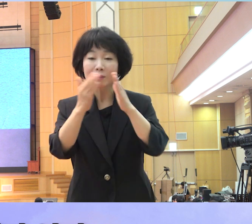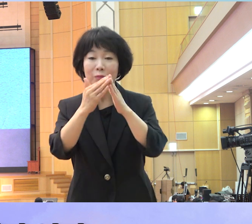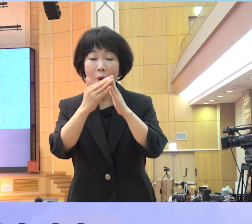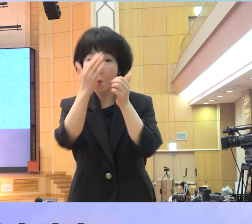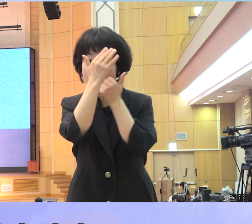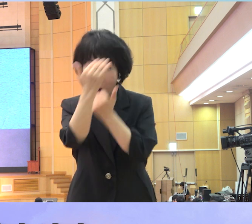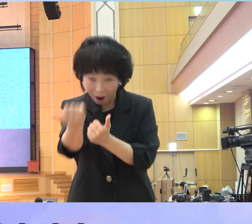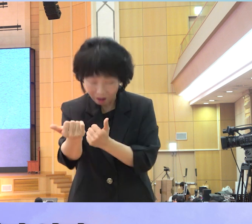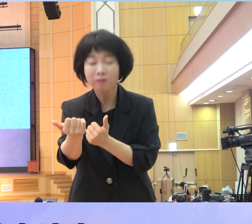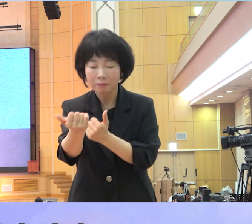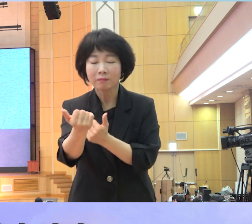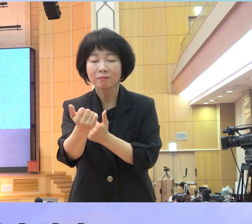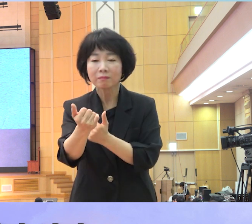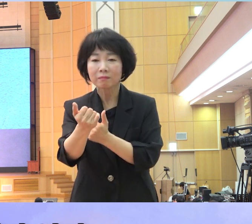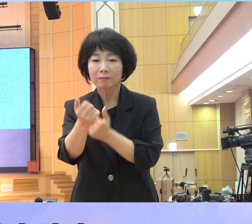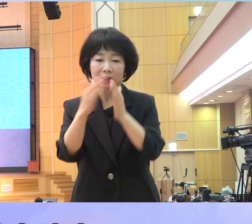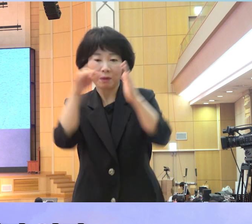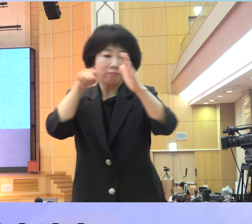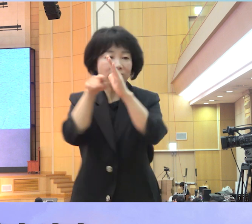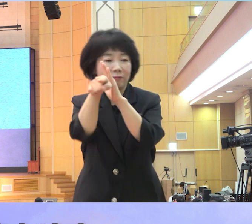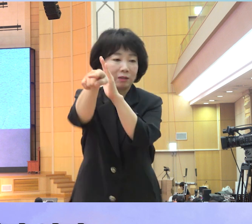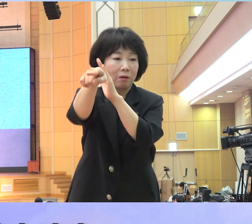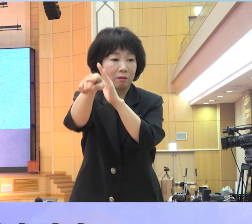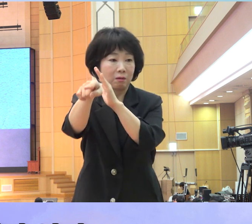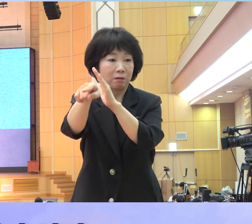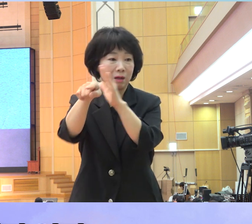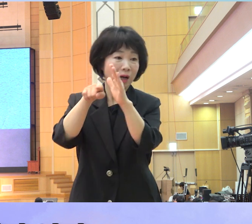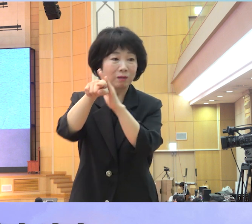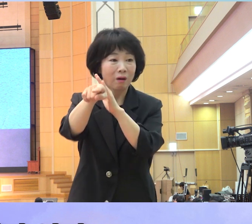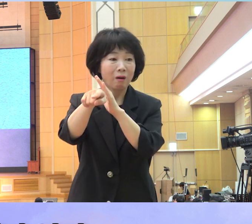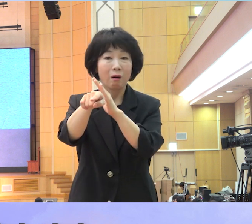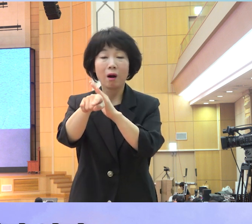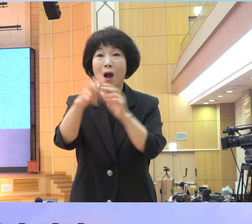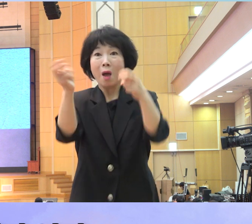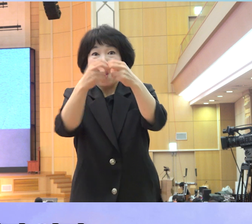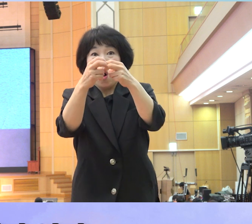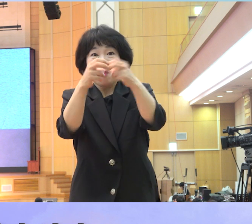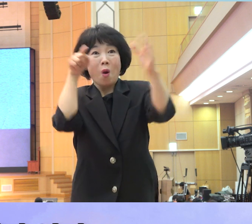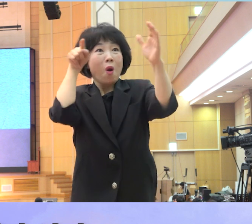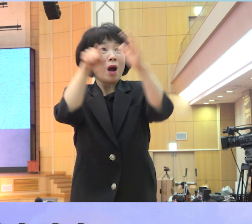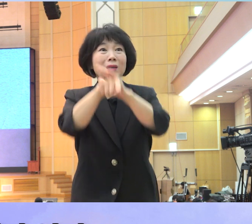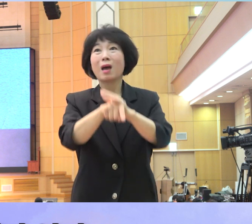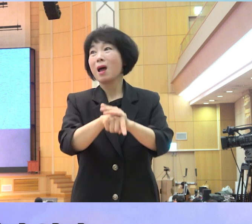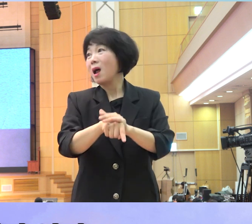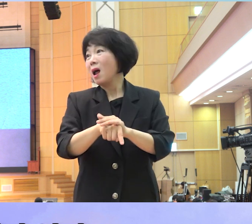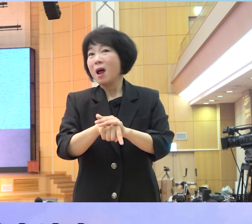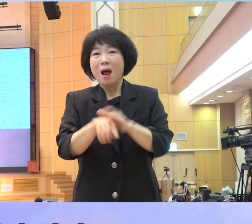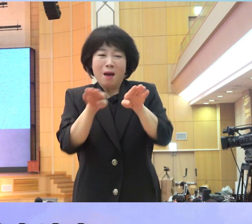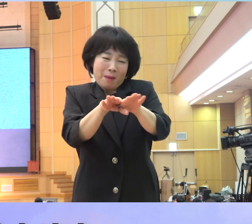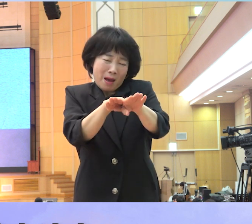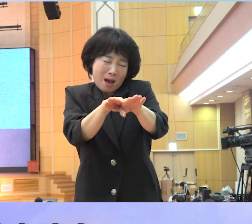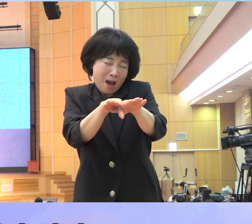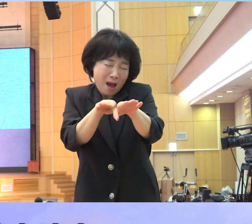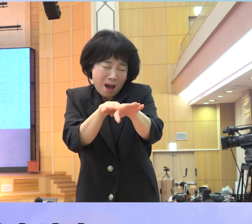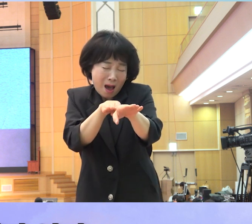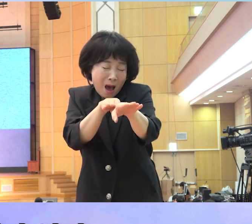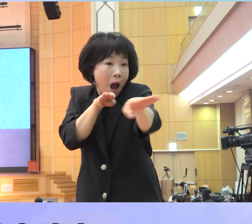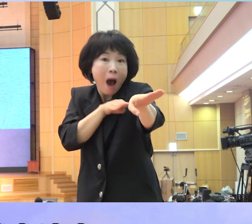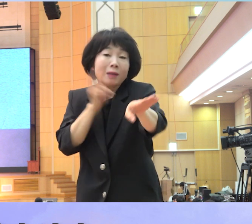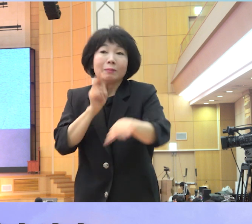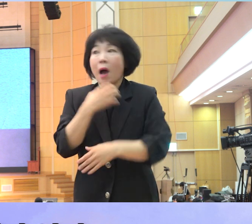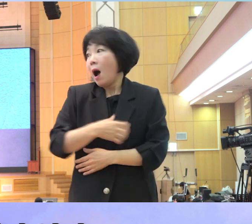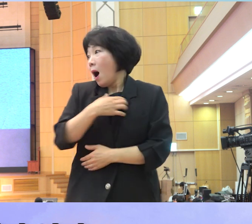뭐 병원에 가든 뭐 하든 그 병원에 가는 과정에서 차가 오늘따라 왜 그렇게 더럽게 막혀? 여러분의